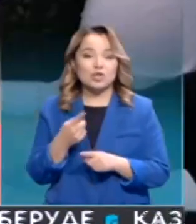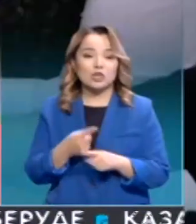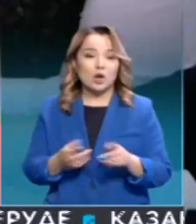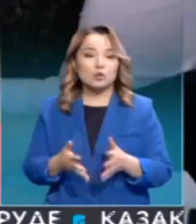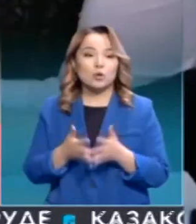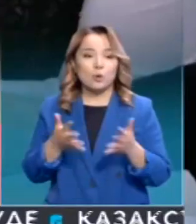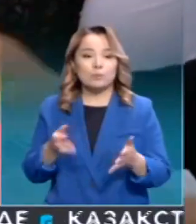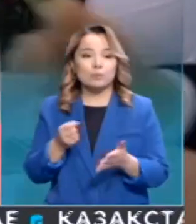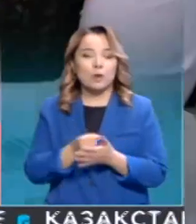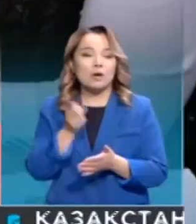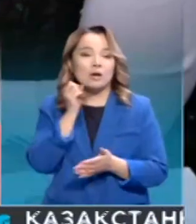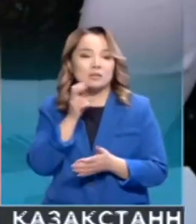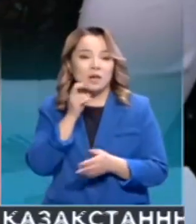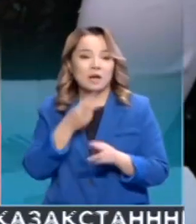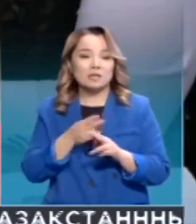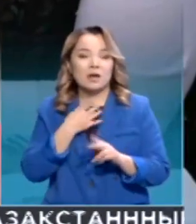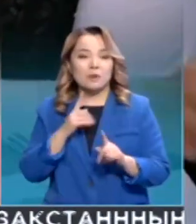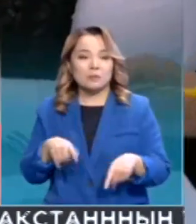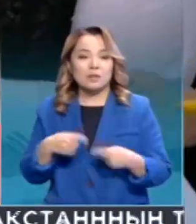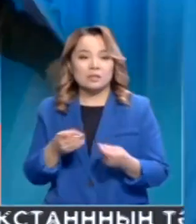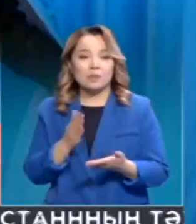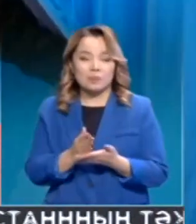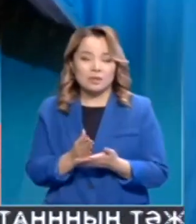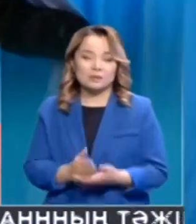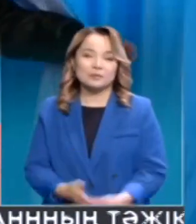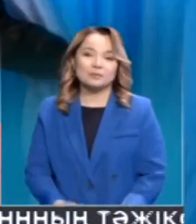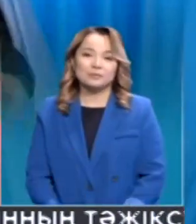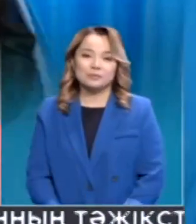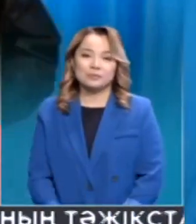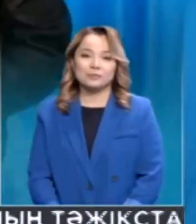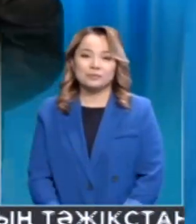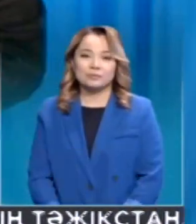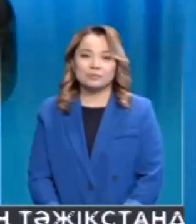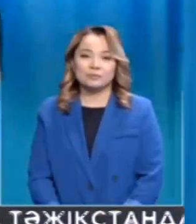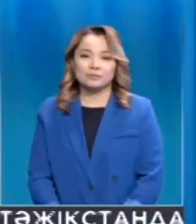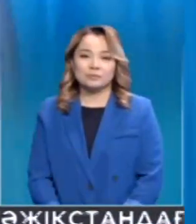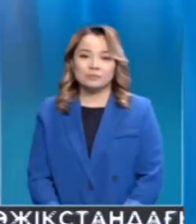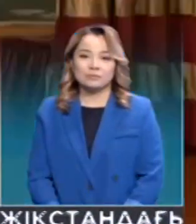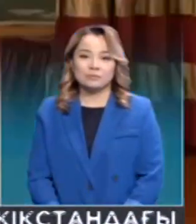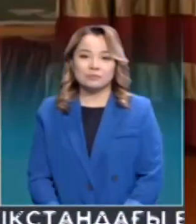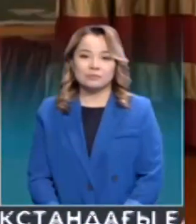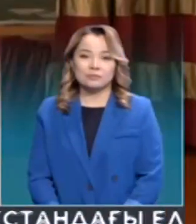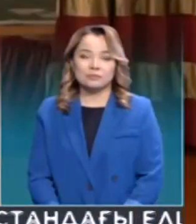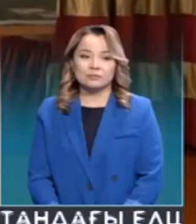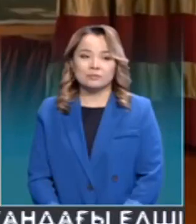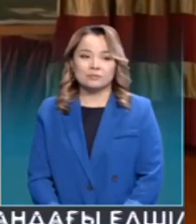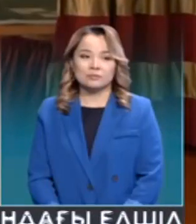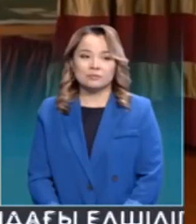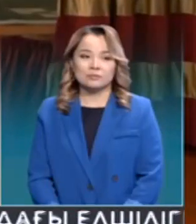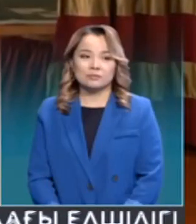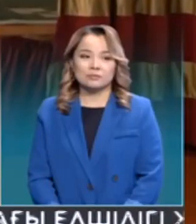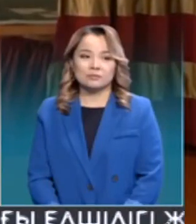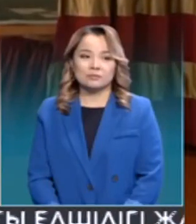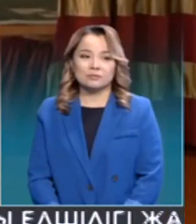жартысынан көбі түске дейін дауыс беріп қойды. Данияр Әлімқұлы, Ғани Айдарқұлов, Қазақстан ұлттық телеарнасы,